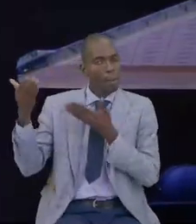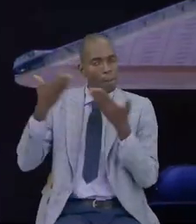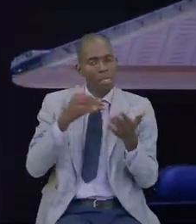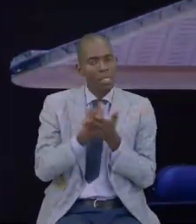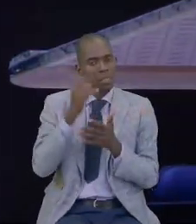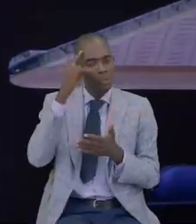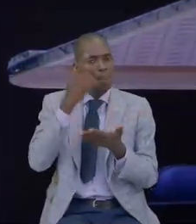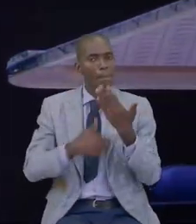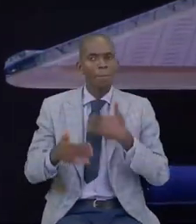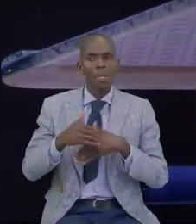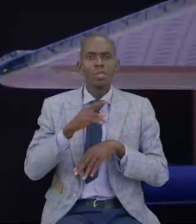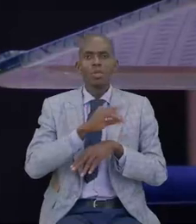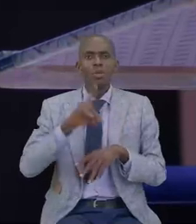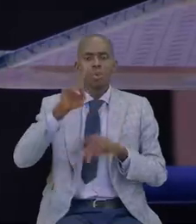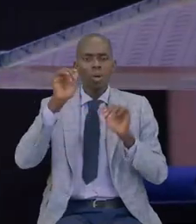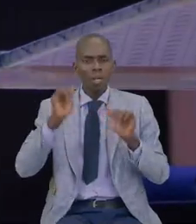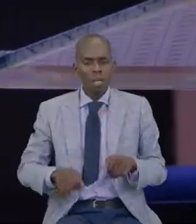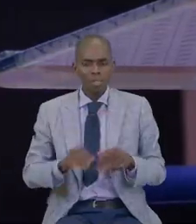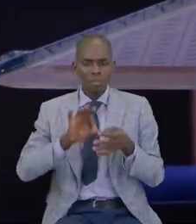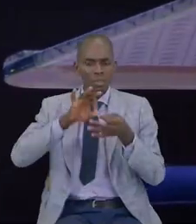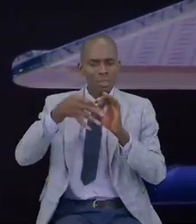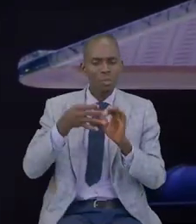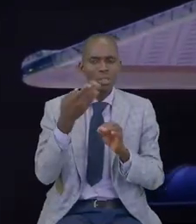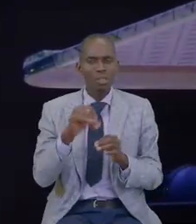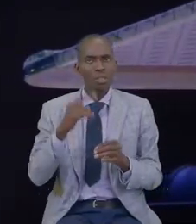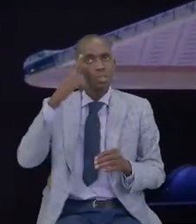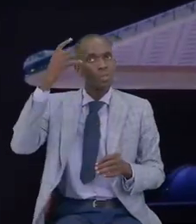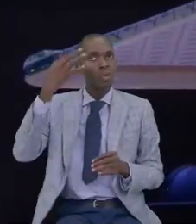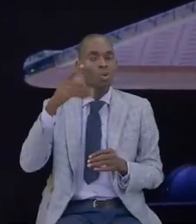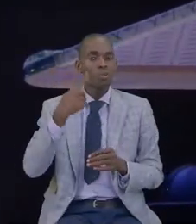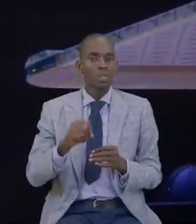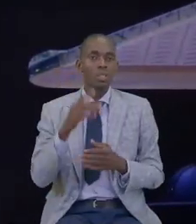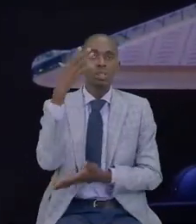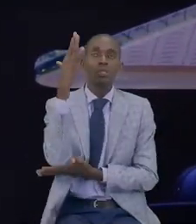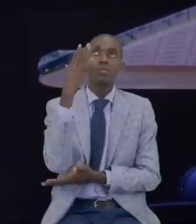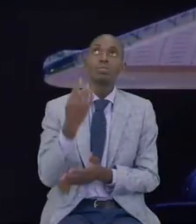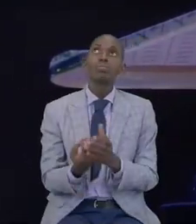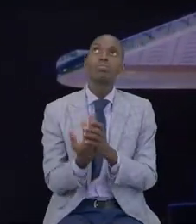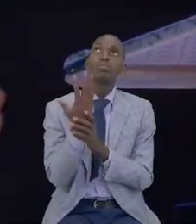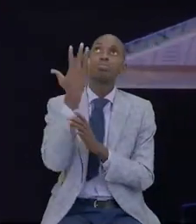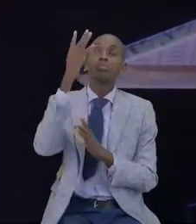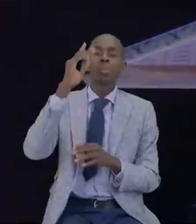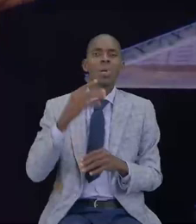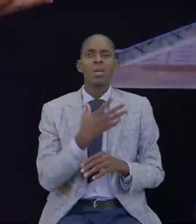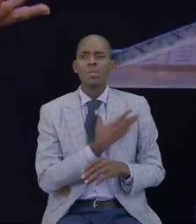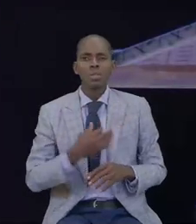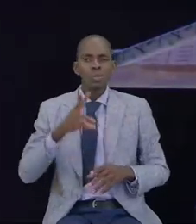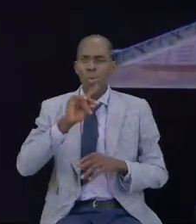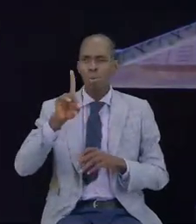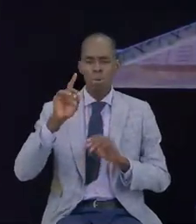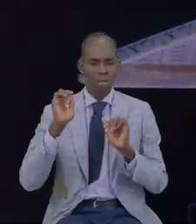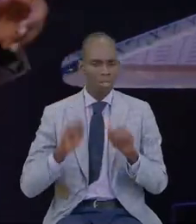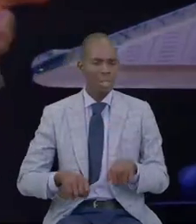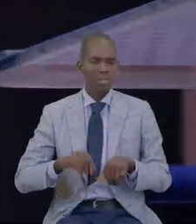table qui était coupée où étaient tous ses maîtres, ses enseignants pour interpréter le rêve. À Nebuchadnezzar, aucun d'eux n'a pu. Daniel